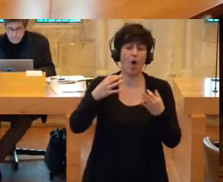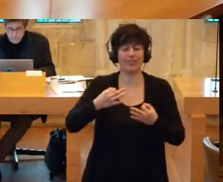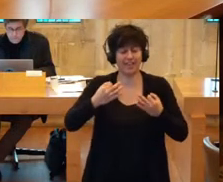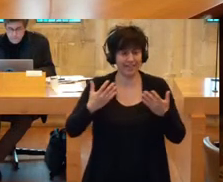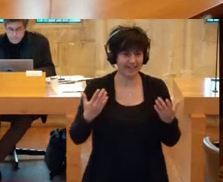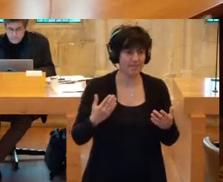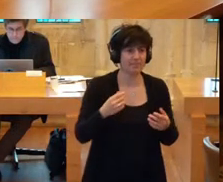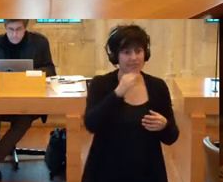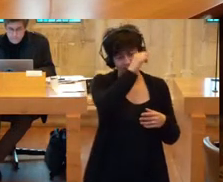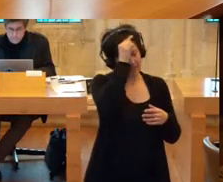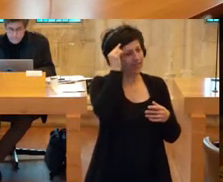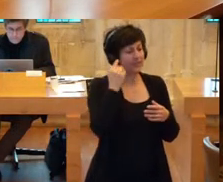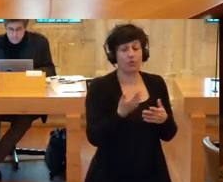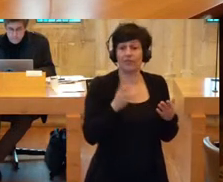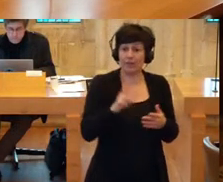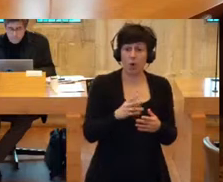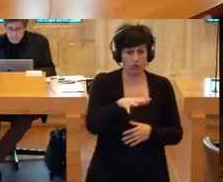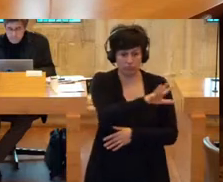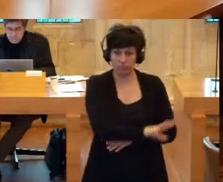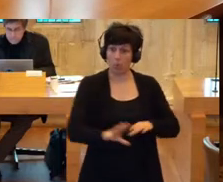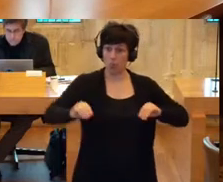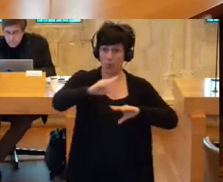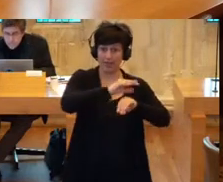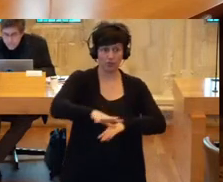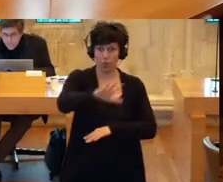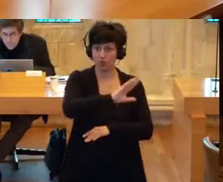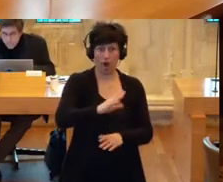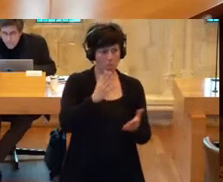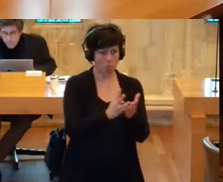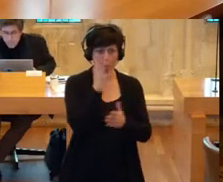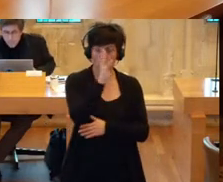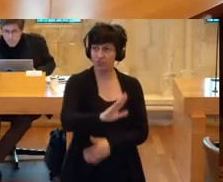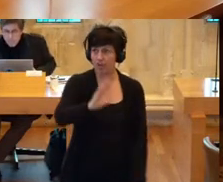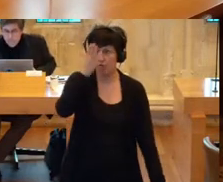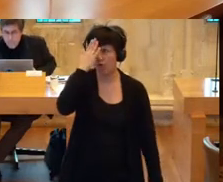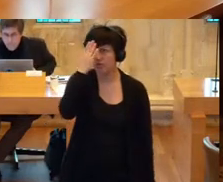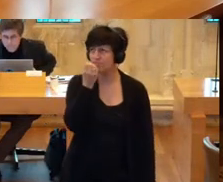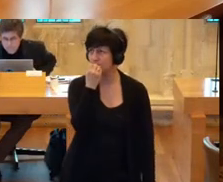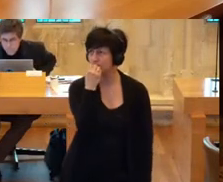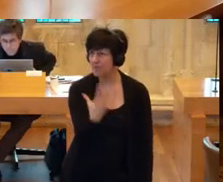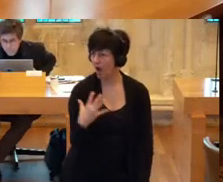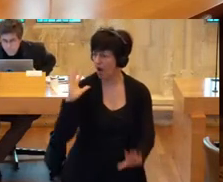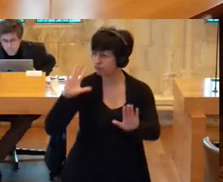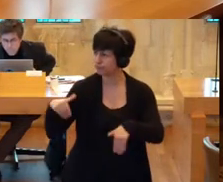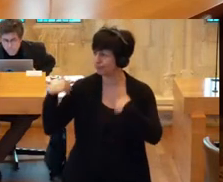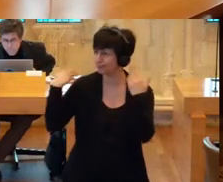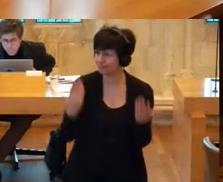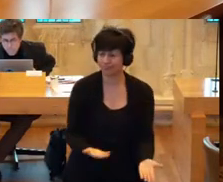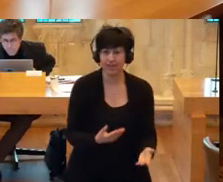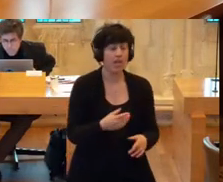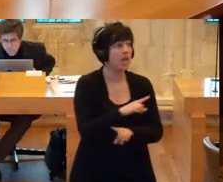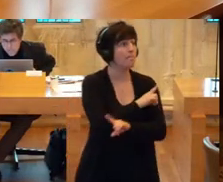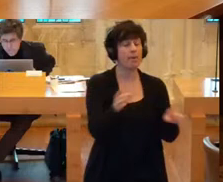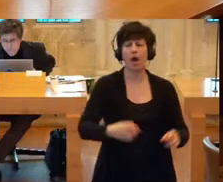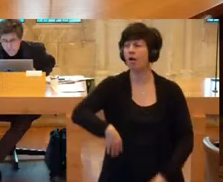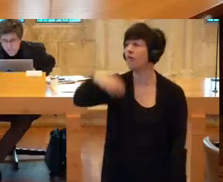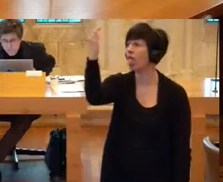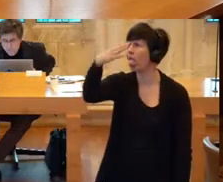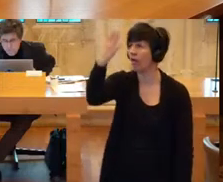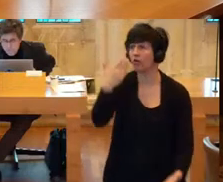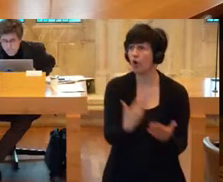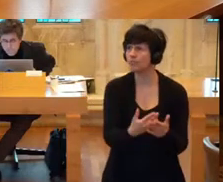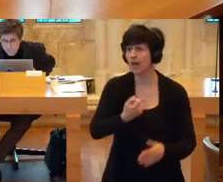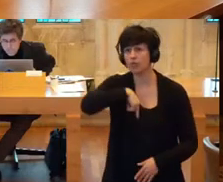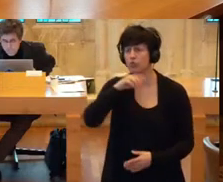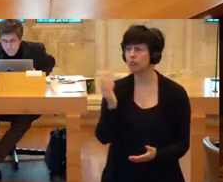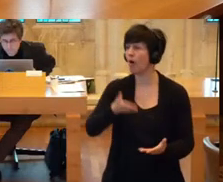était déjà largement connu et qui ne tombe pas du tout du ciel, comme j'ai cru le comprendre, en fait.